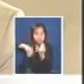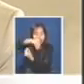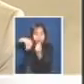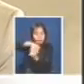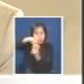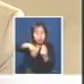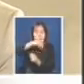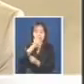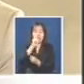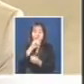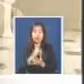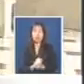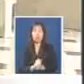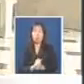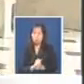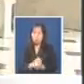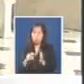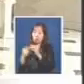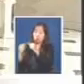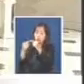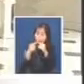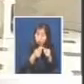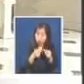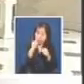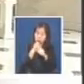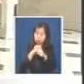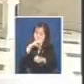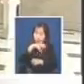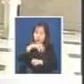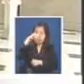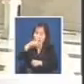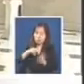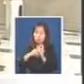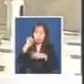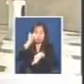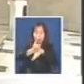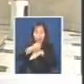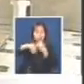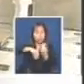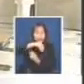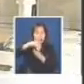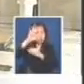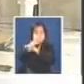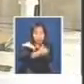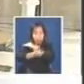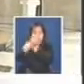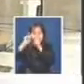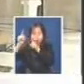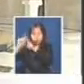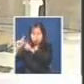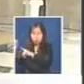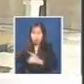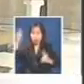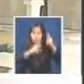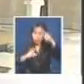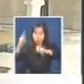นด้วยค่ะ เป็นการต่อยอดจากเห็นว่างานไทยในที่ดาวว่าประสบความสำเร็จมากมีนักธุรกิจต่างชาติมาที่ห้องของประเทศ